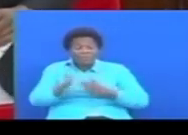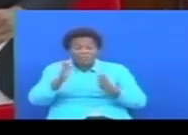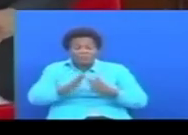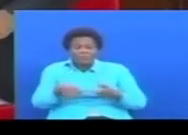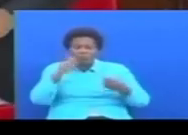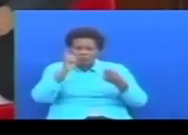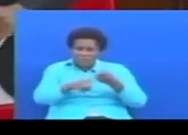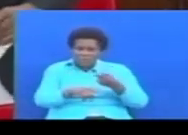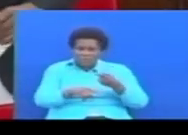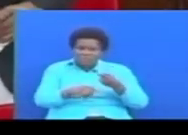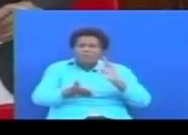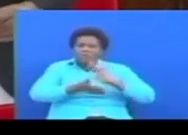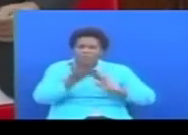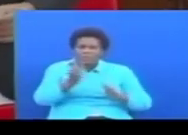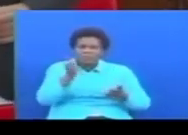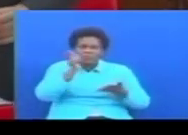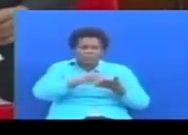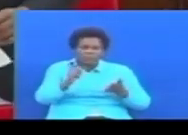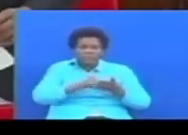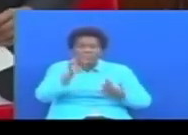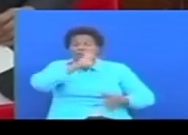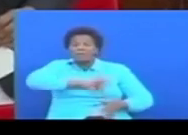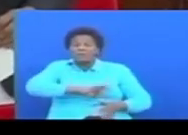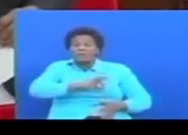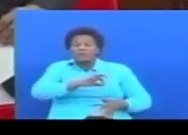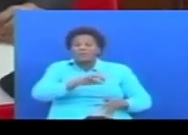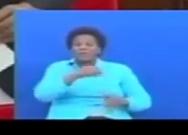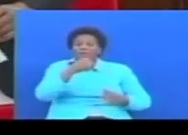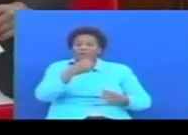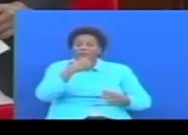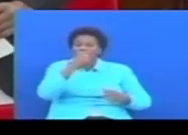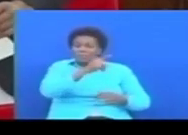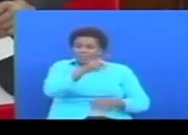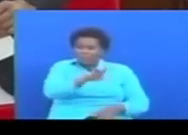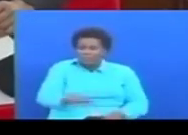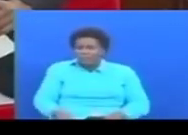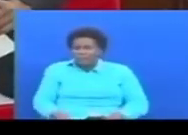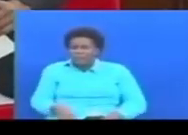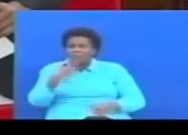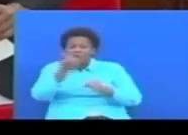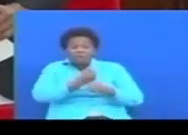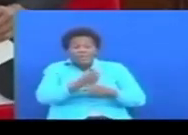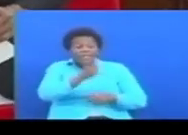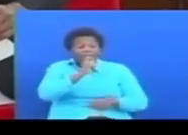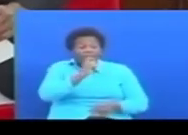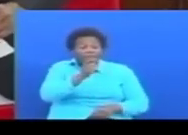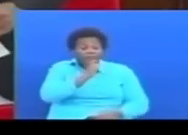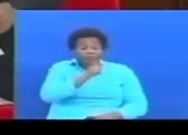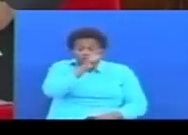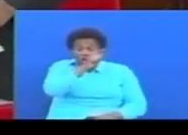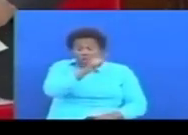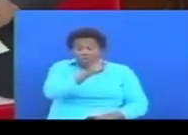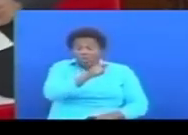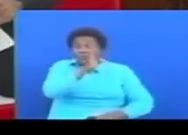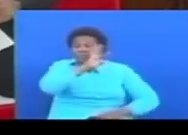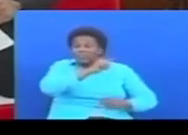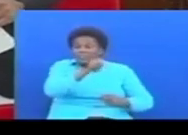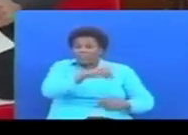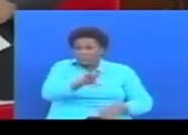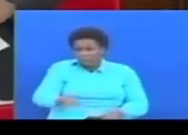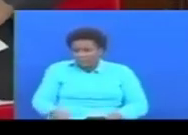ajira, tume ya ajira kule Zanzibar, kufanya usaili kule Zanzibar, na hata katika matangazo ya ajira